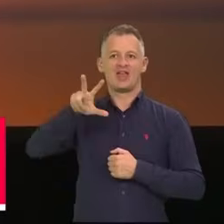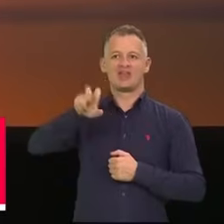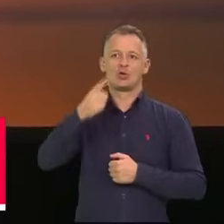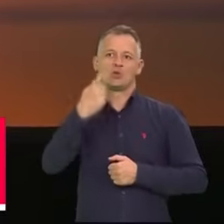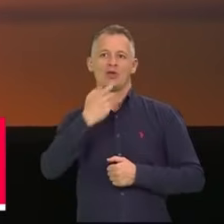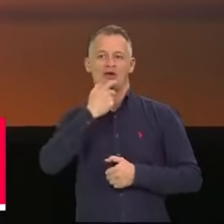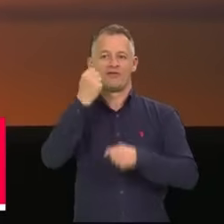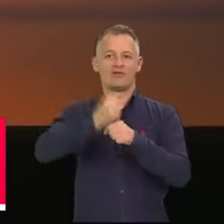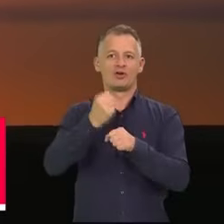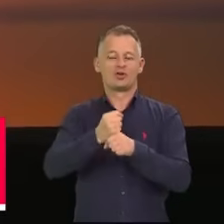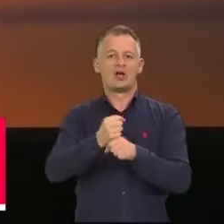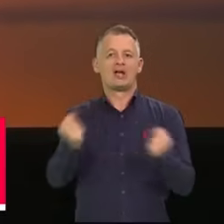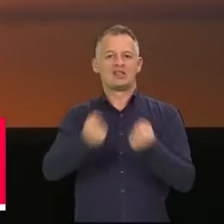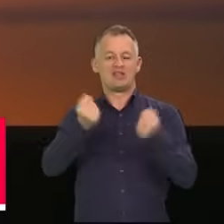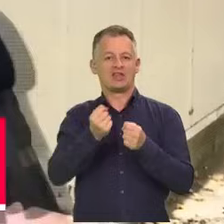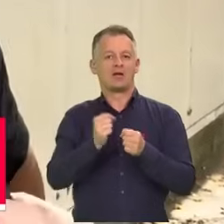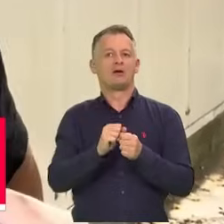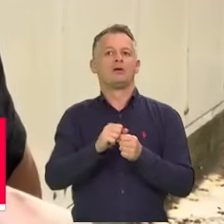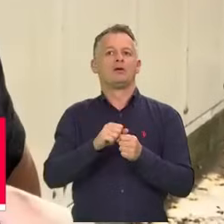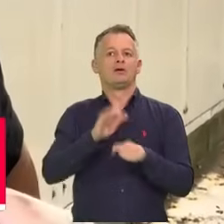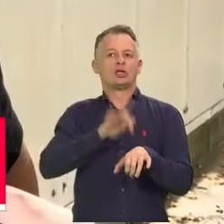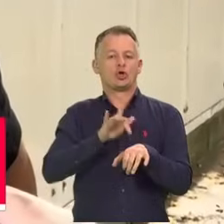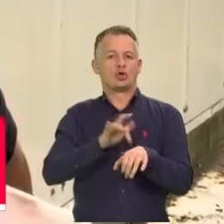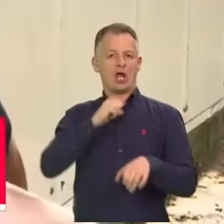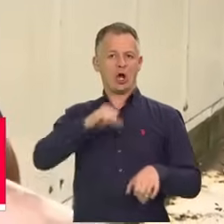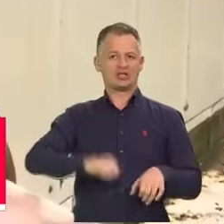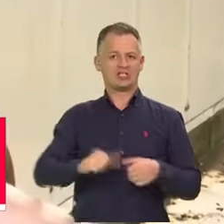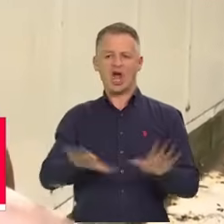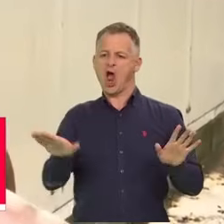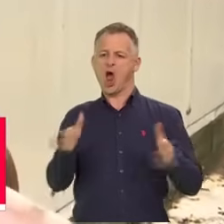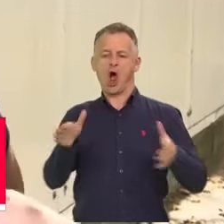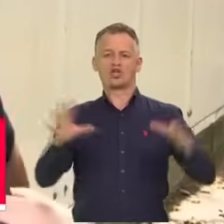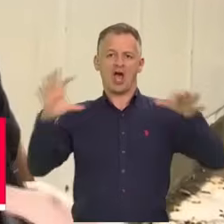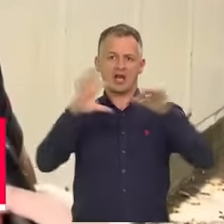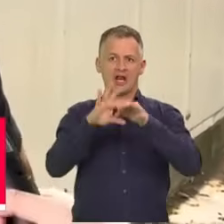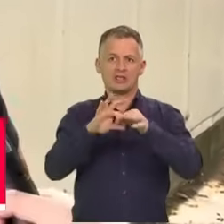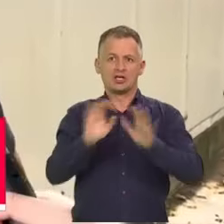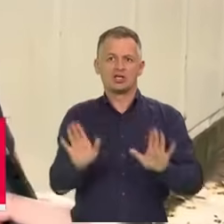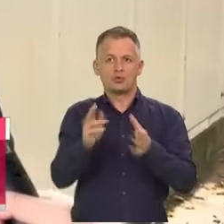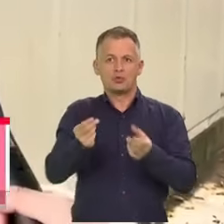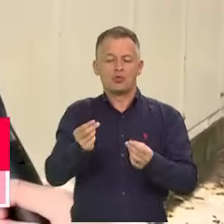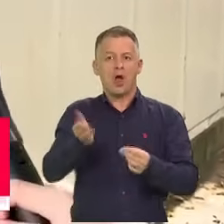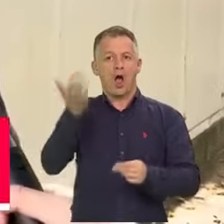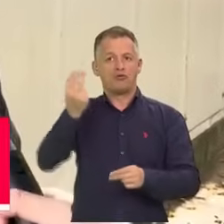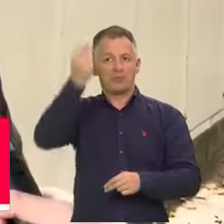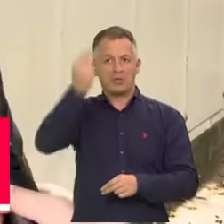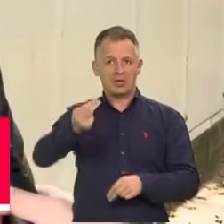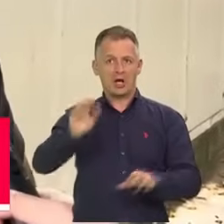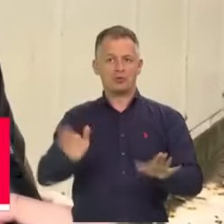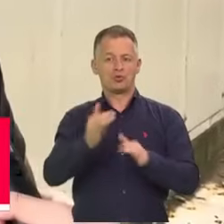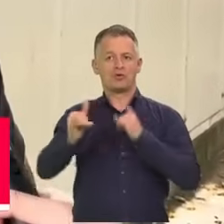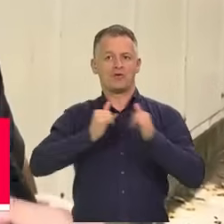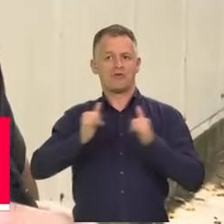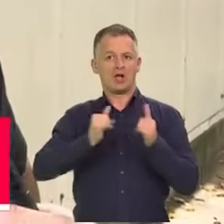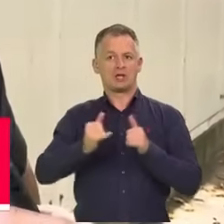ani, își făcea rezidențiatul la Constanța. Ca orice relație, începutul a fost ok. Am început cu niște vacanțe